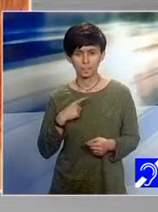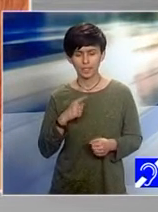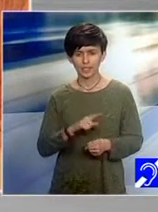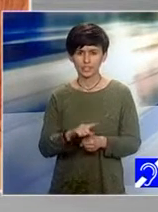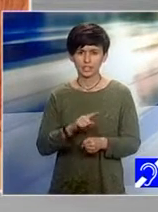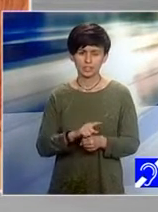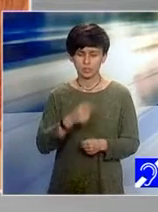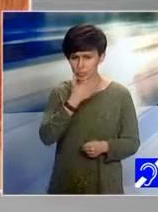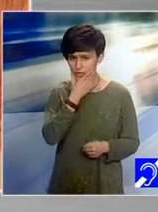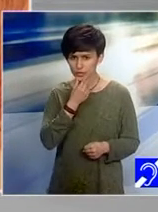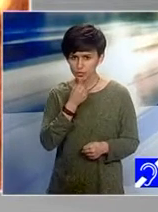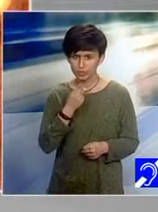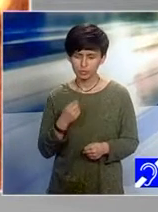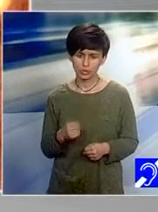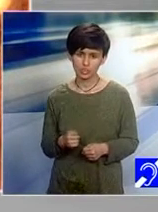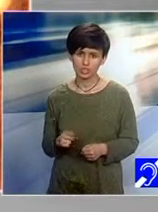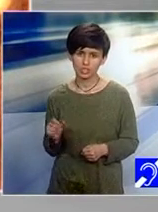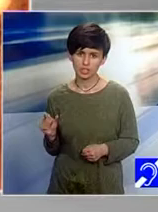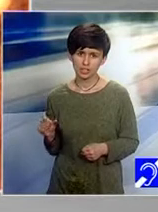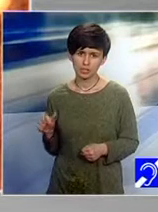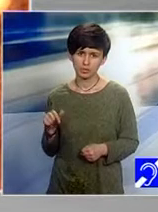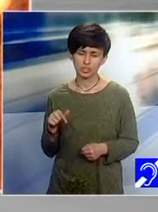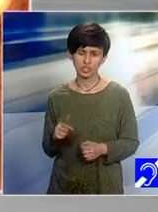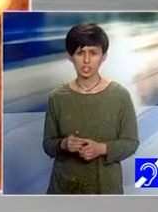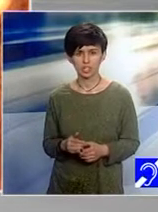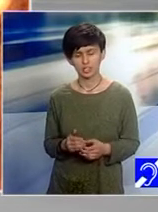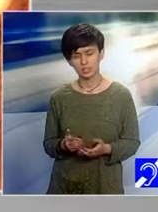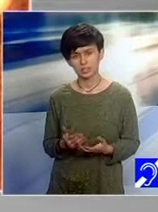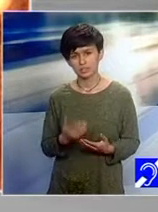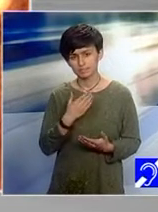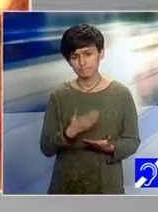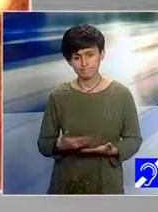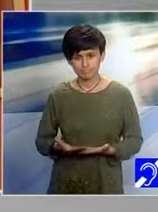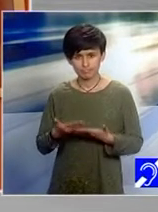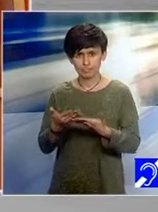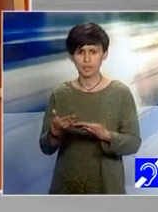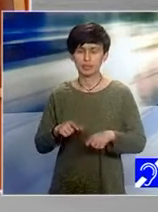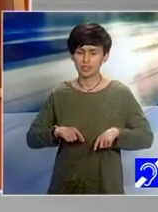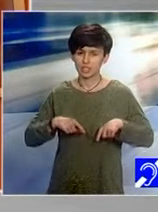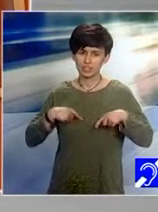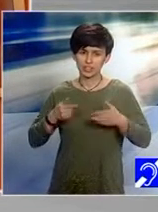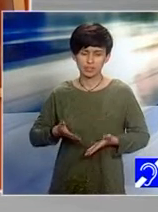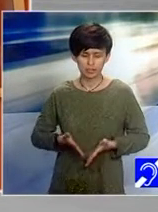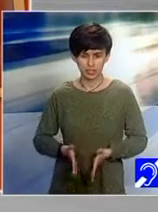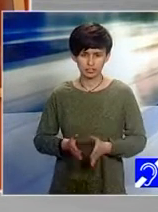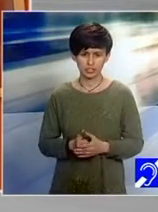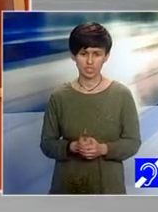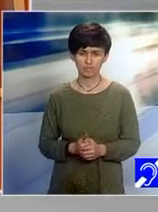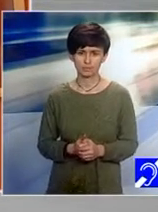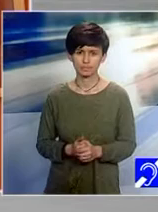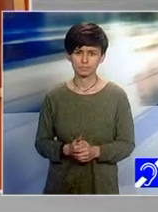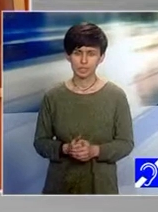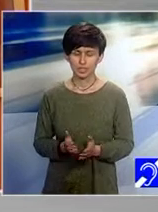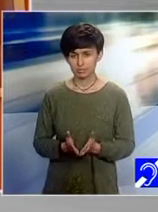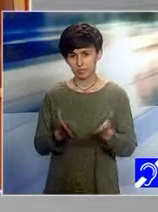tema aceasta a preamăririi vieții prin naștere. Omagiu maternității, omagiu tinereții, a frumuseții în